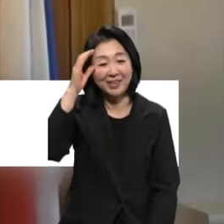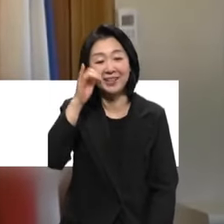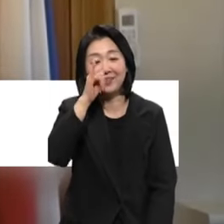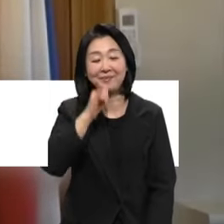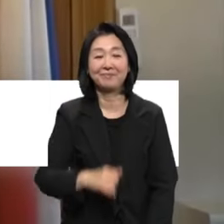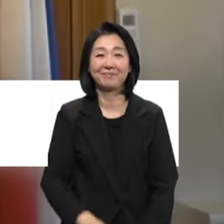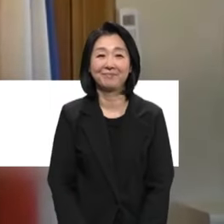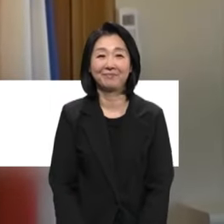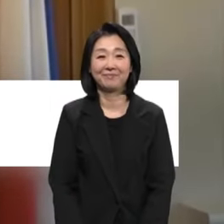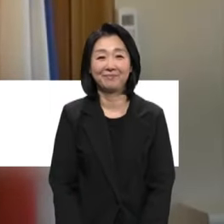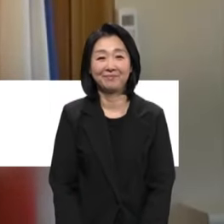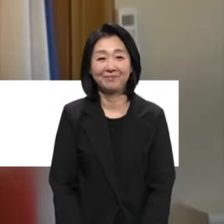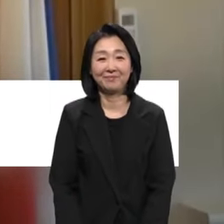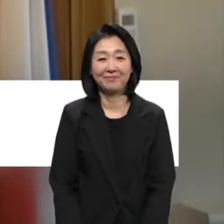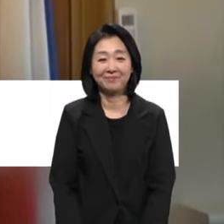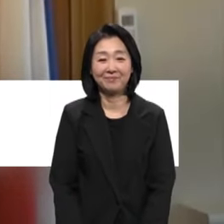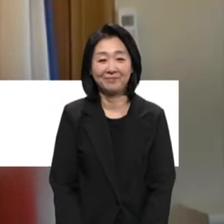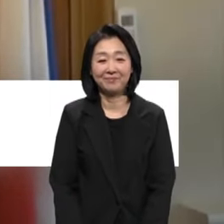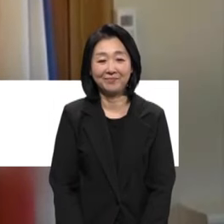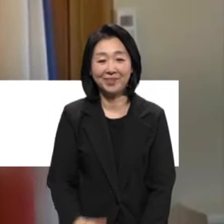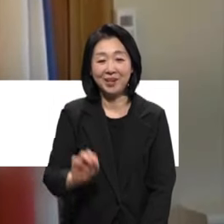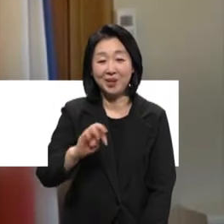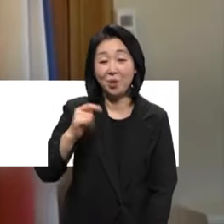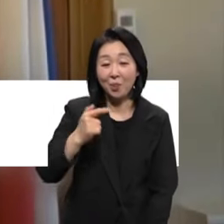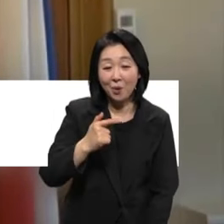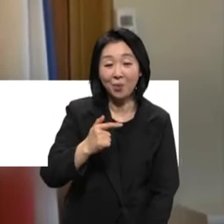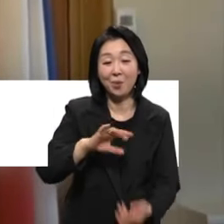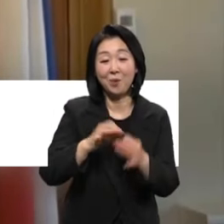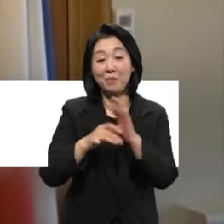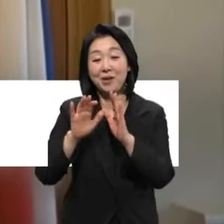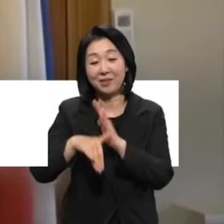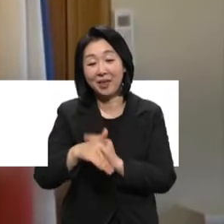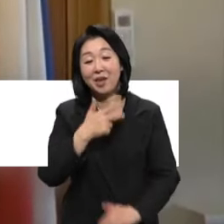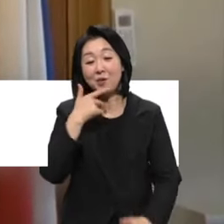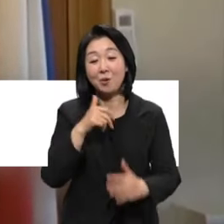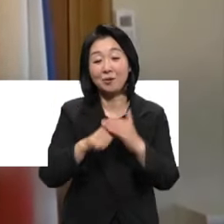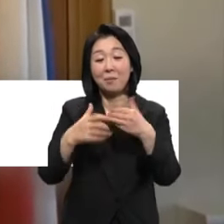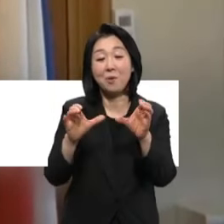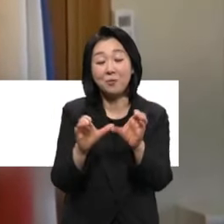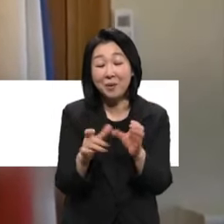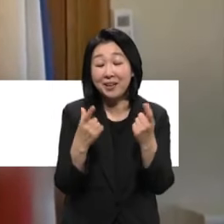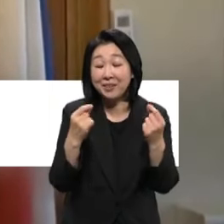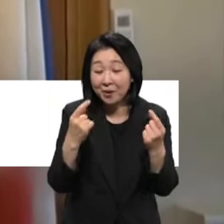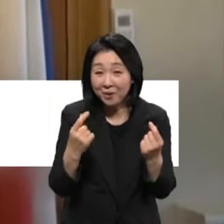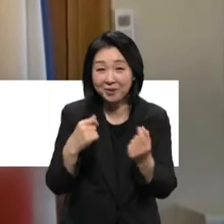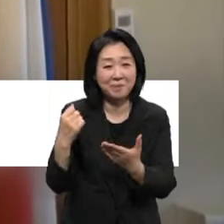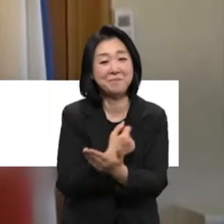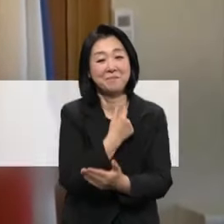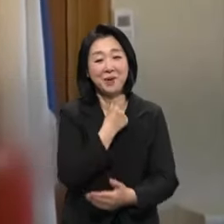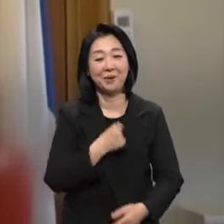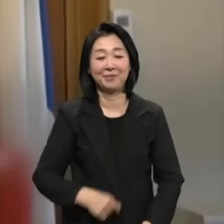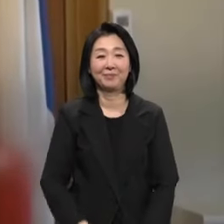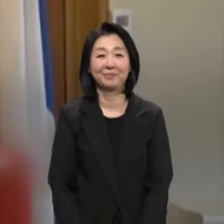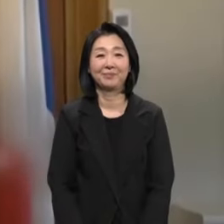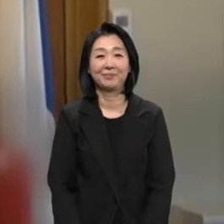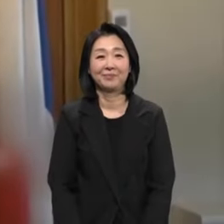Games in Paris. Tout comme l'équipe GB aux Jeux Olympiques de Londres en 2012.